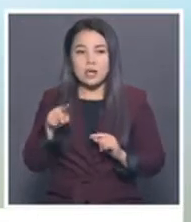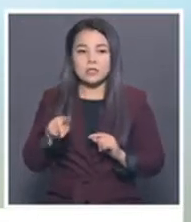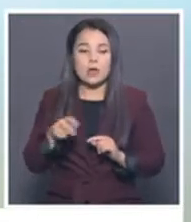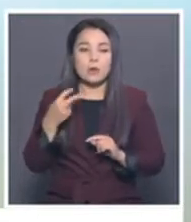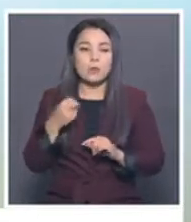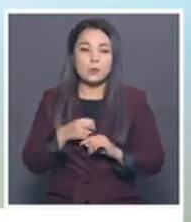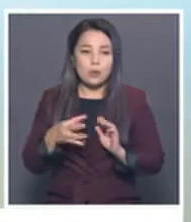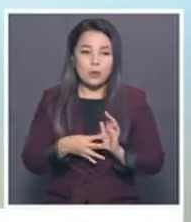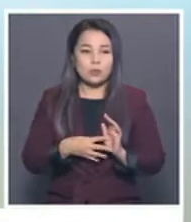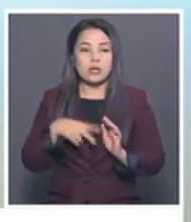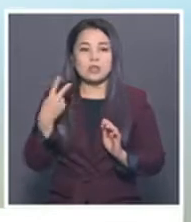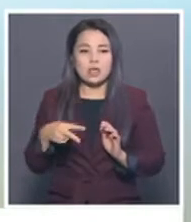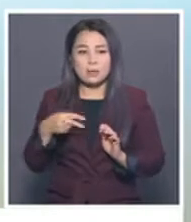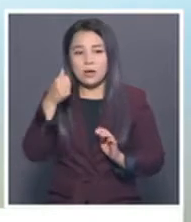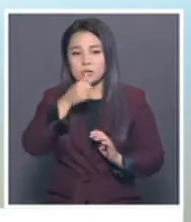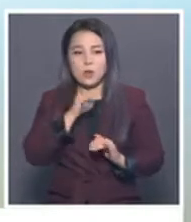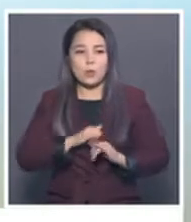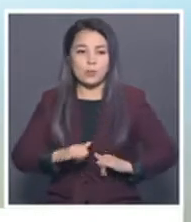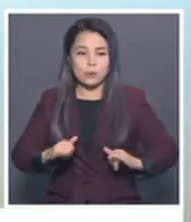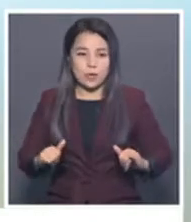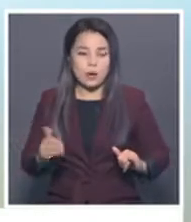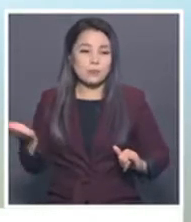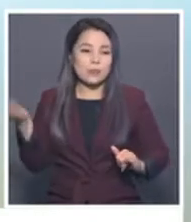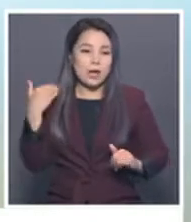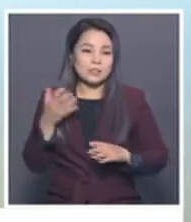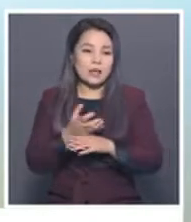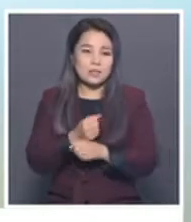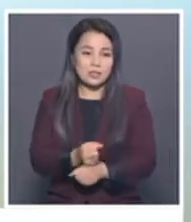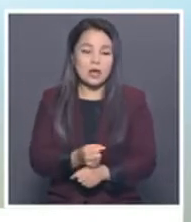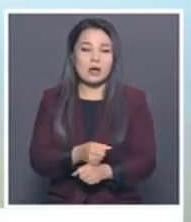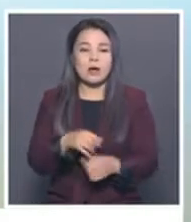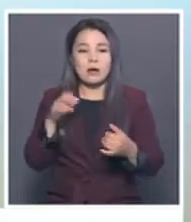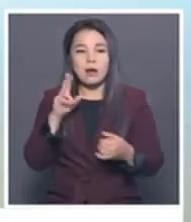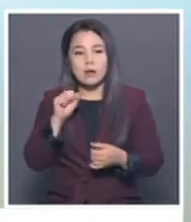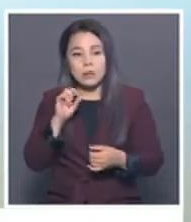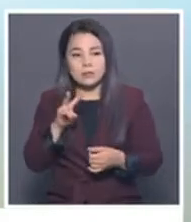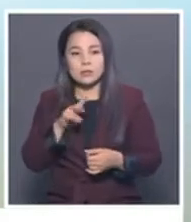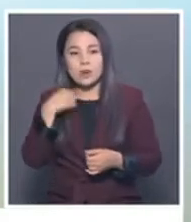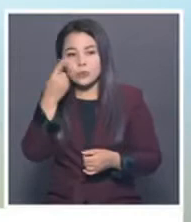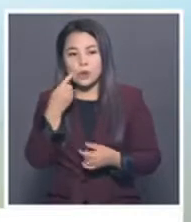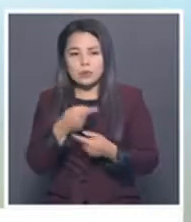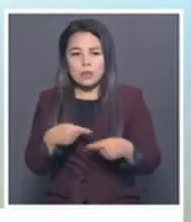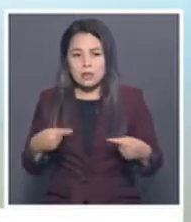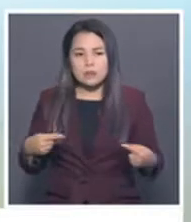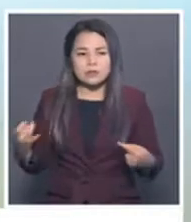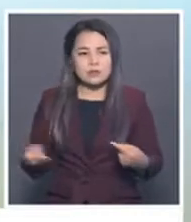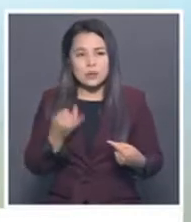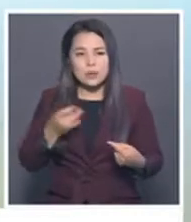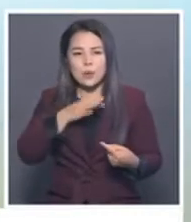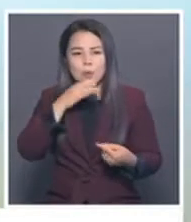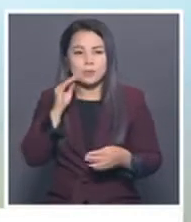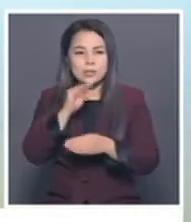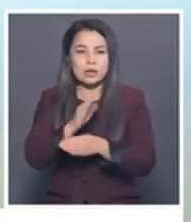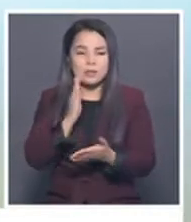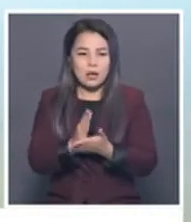2019-20 жылдары көбейді. Әсіресе бұрындары азайып кеткен қамандардың түрлері оларда көбейді. Әсем өзі алға